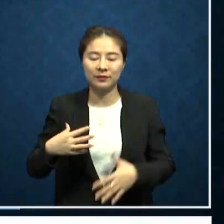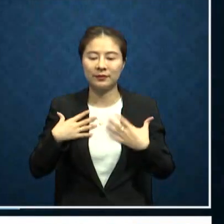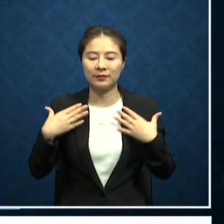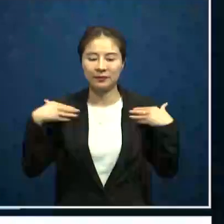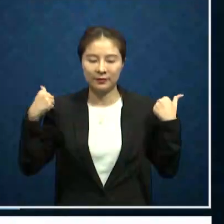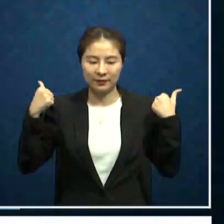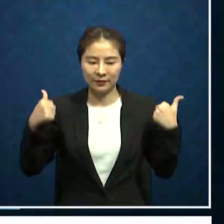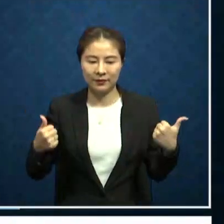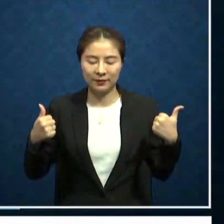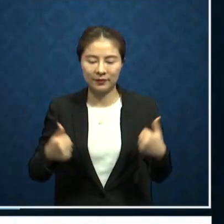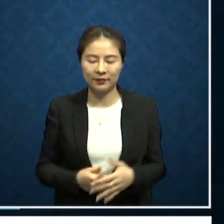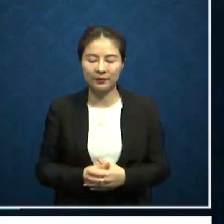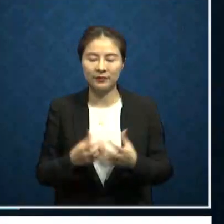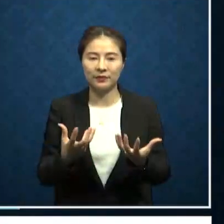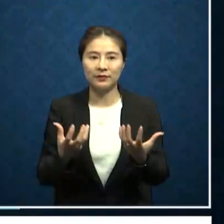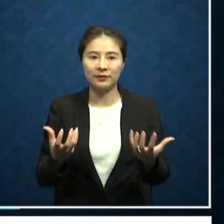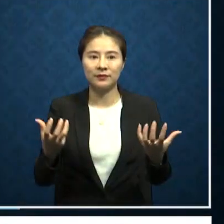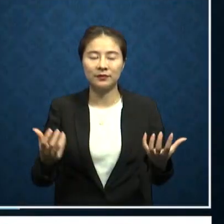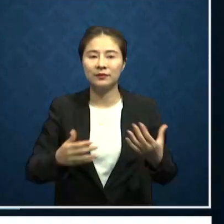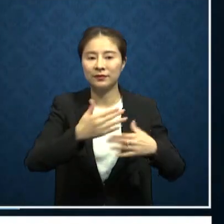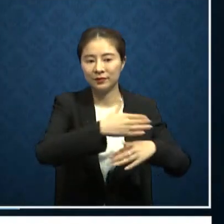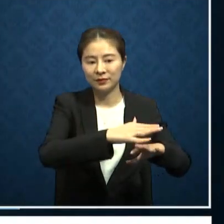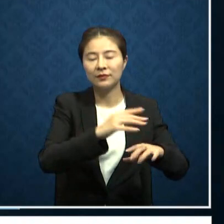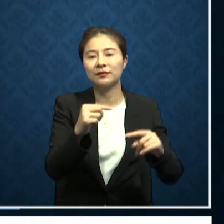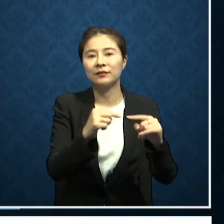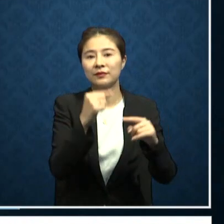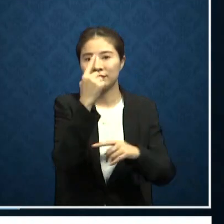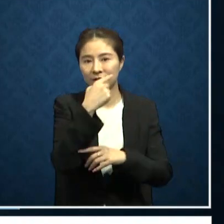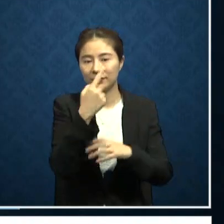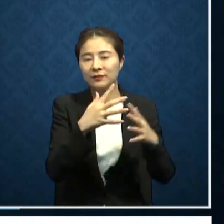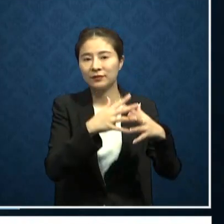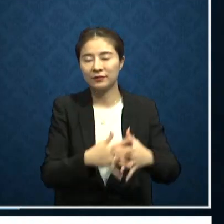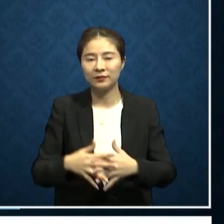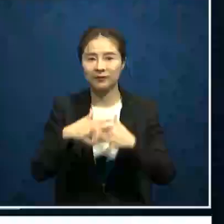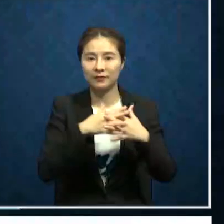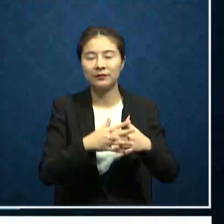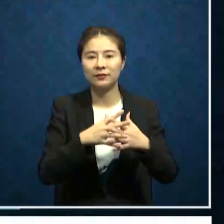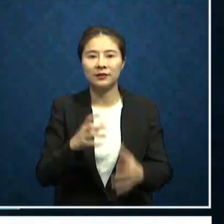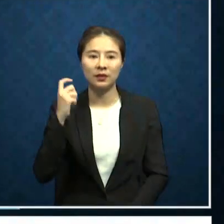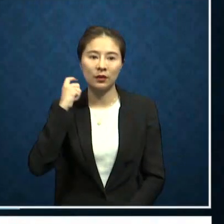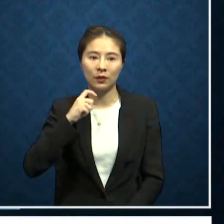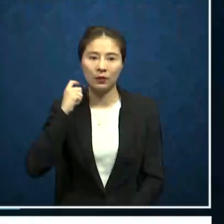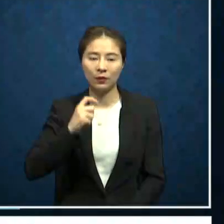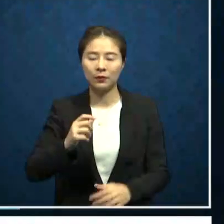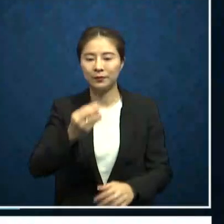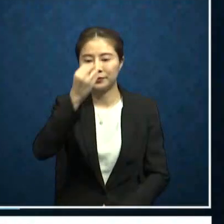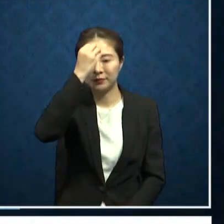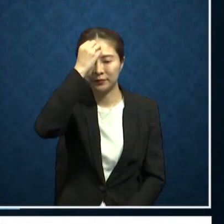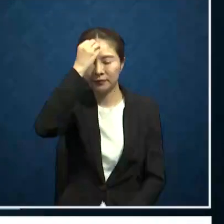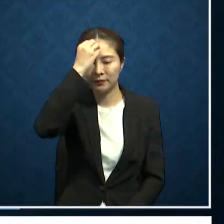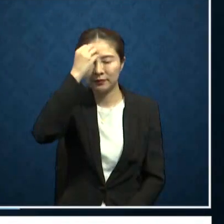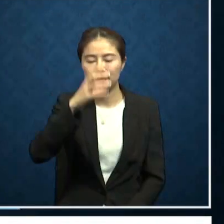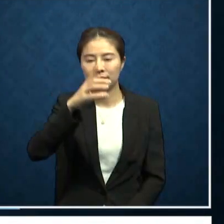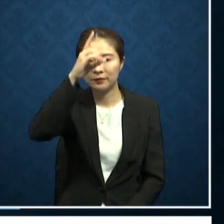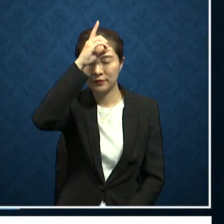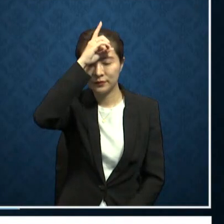ที่นำเข้าสินค้าหตกรรมไทยยมากที่สุดจะได้แก่กลุ่มประเทศสหรัฐอเมริกานะคะอันดับ 2ที่ฮ่องกงนะคะอันดับ 3ญี่ปุ่นอันดับ 4เยอรมนี